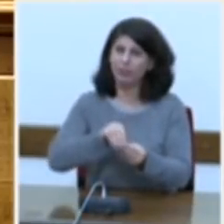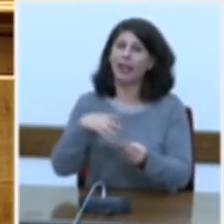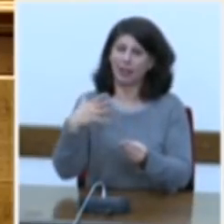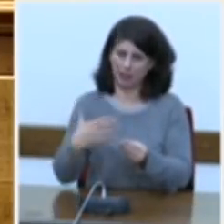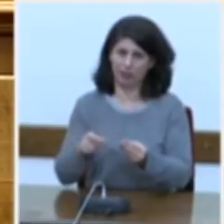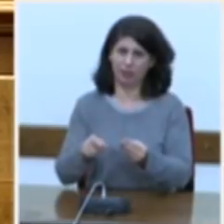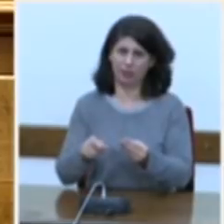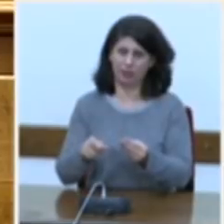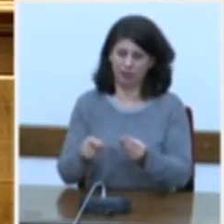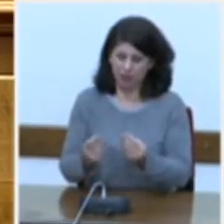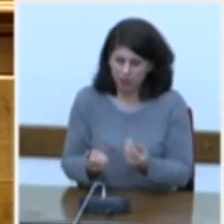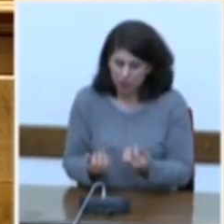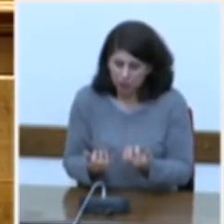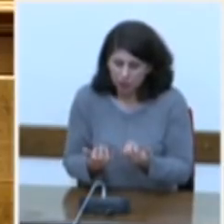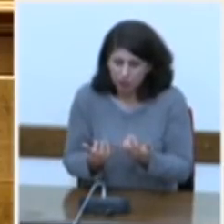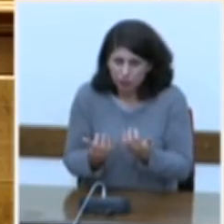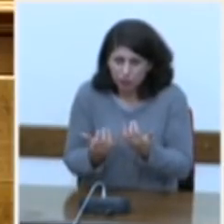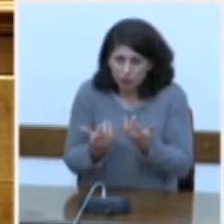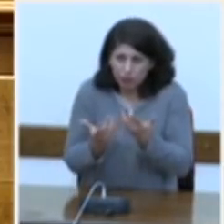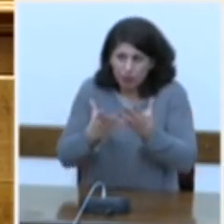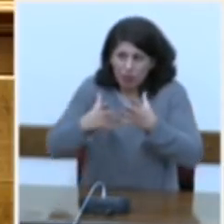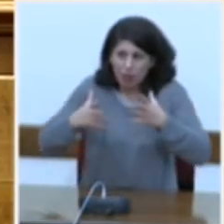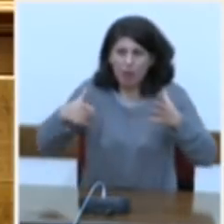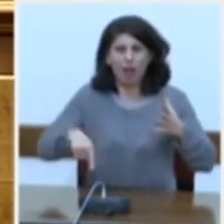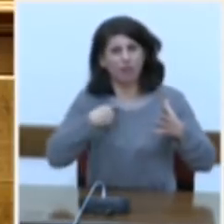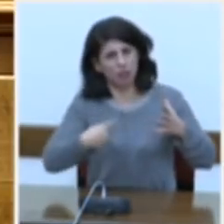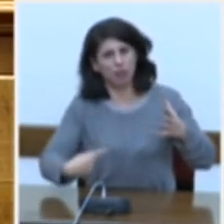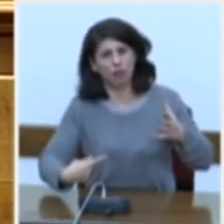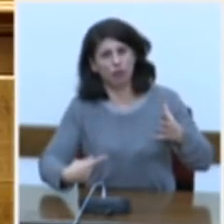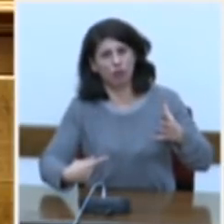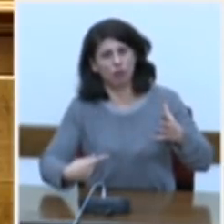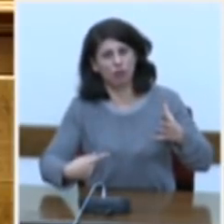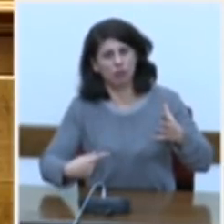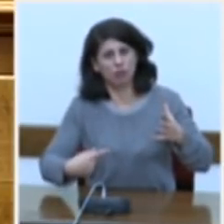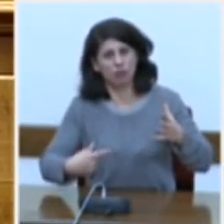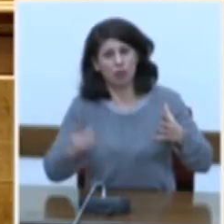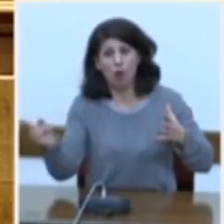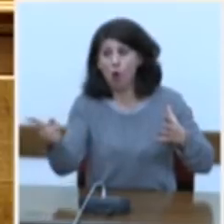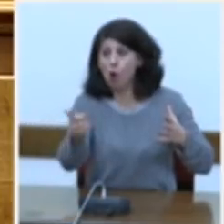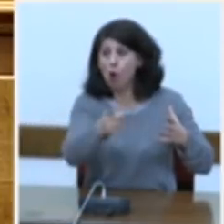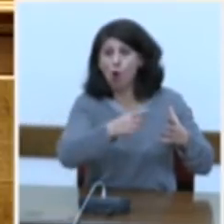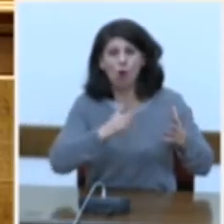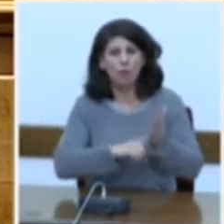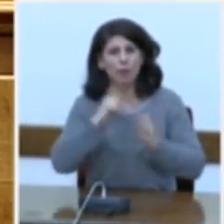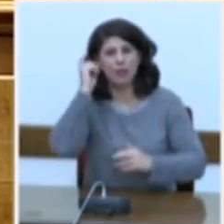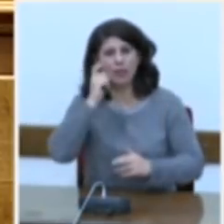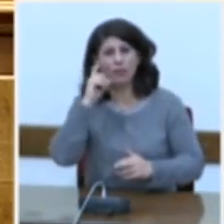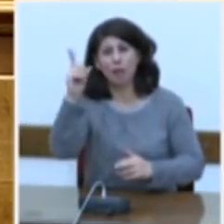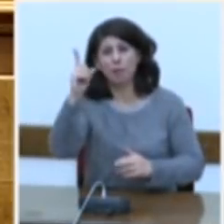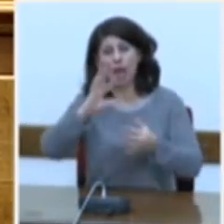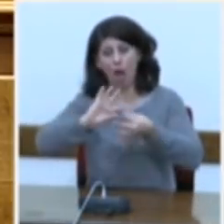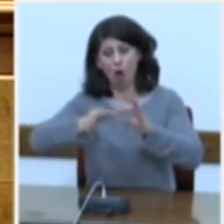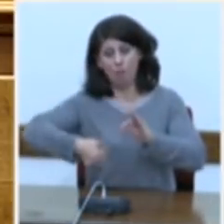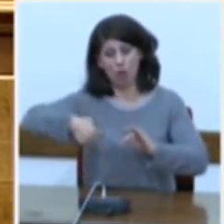το θερμοκήπιο τέτοιων συμπεριφορών και φαινομένων. Και ας σκεφτούμε το εξής. Αν μία